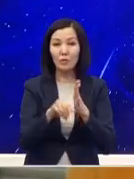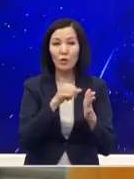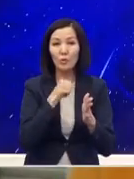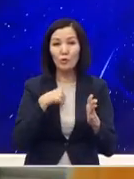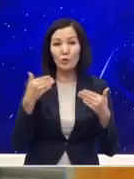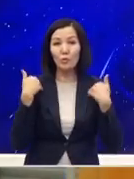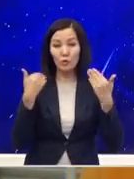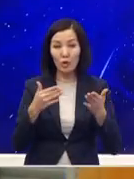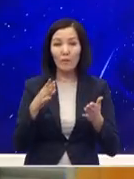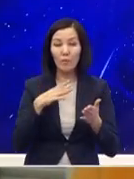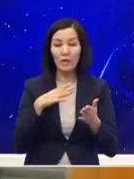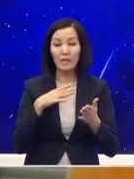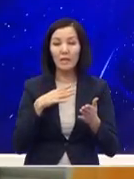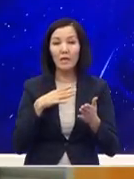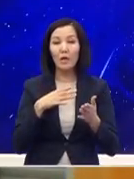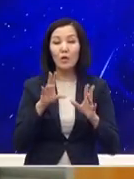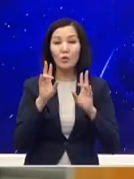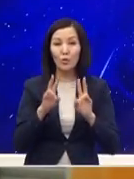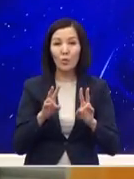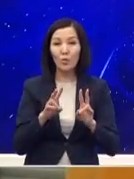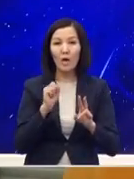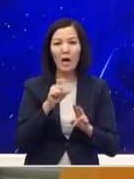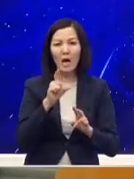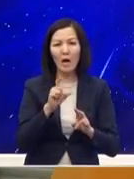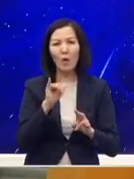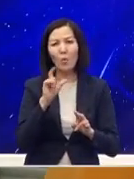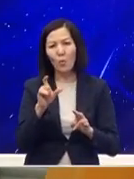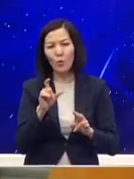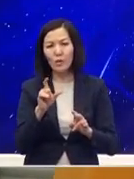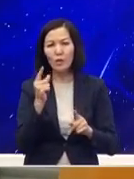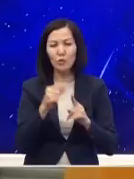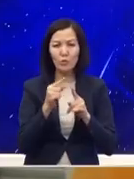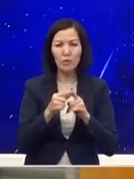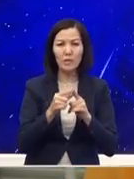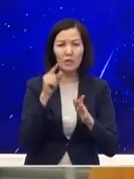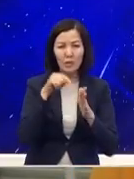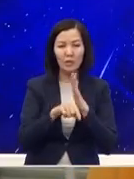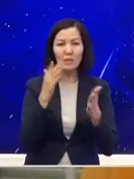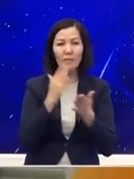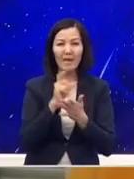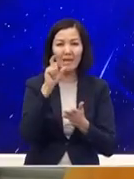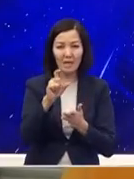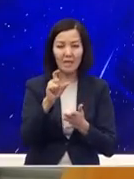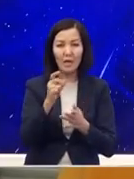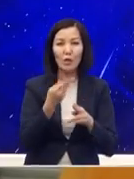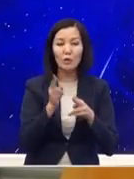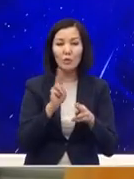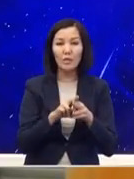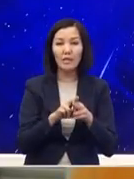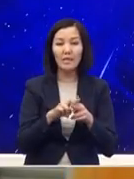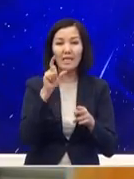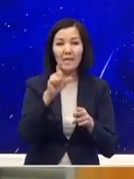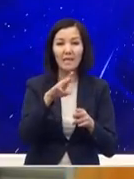пікірін айтады. Өйткені бізде жаңағы ах, ух деген сөздердің құрамында бар ол төл сөздің құрамында, сондықтан бұл